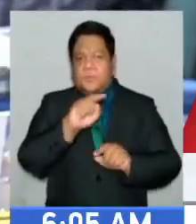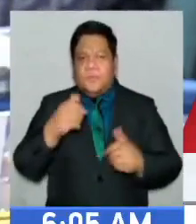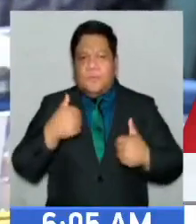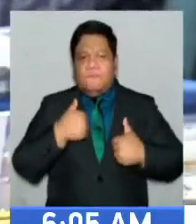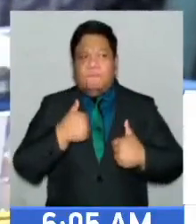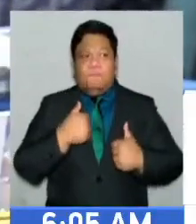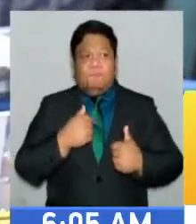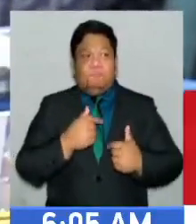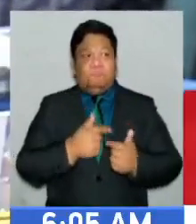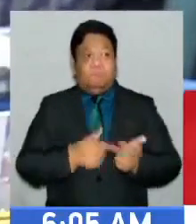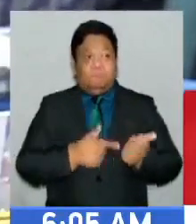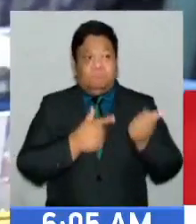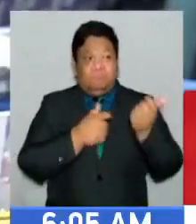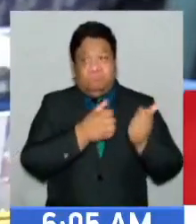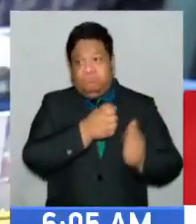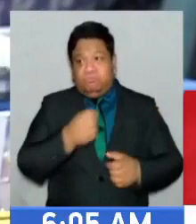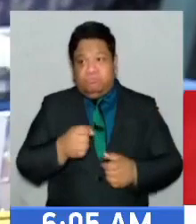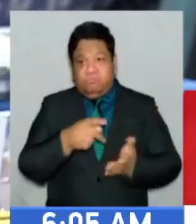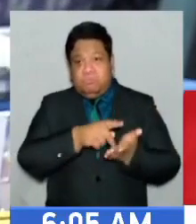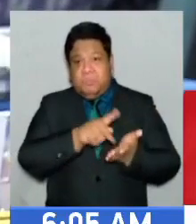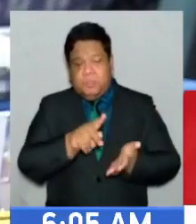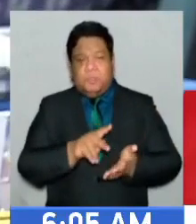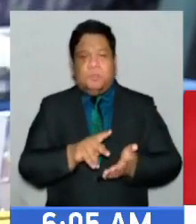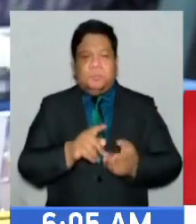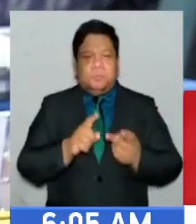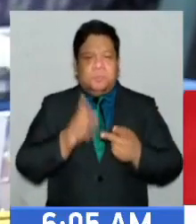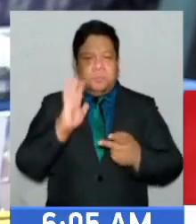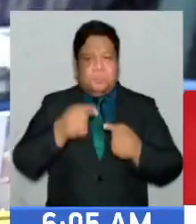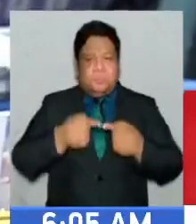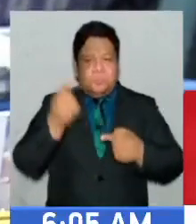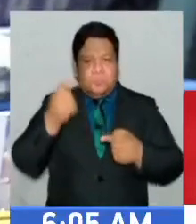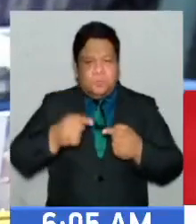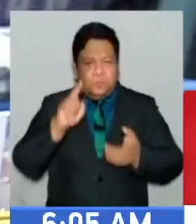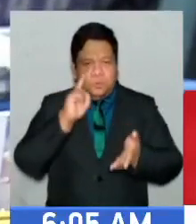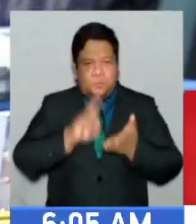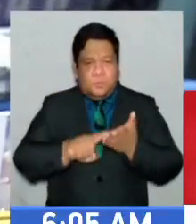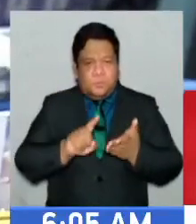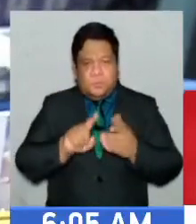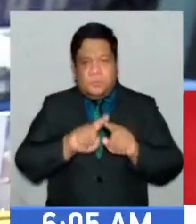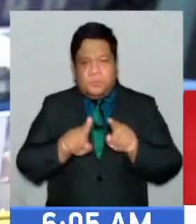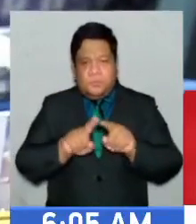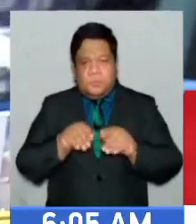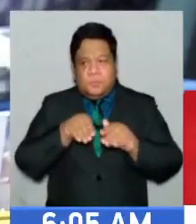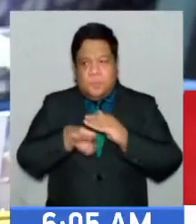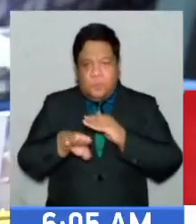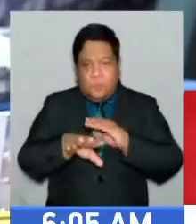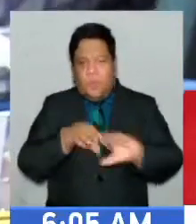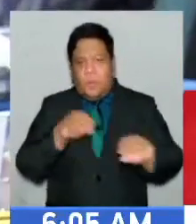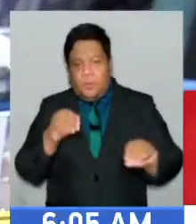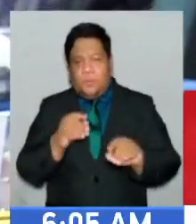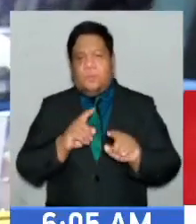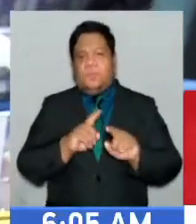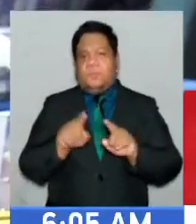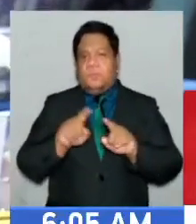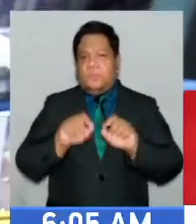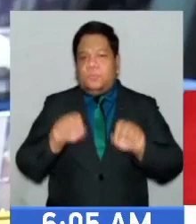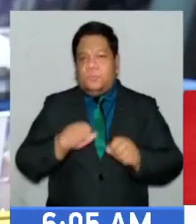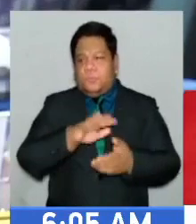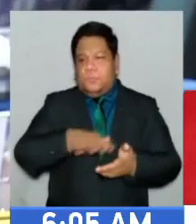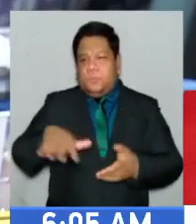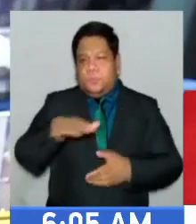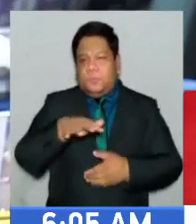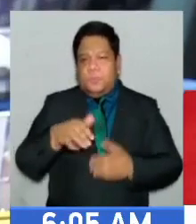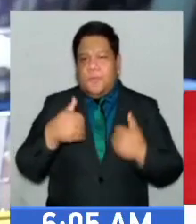of checkpoints, Your Honor, on points of ingress and egress of possible hotspots in view of